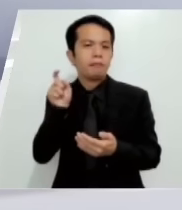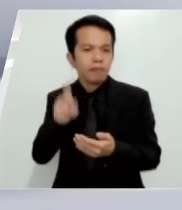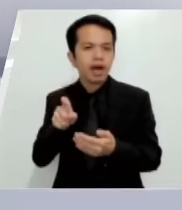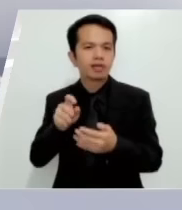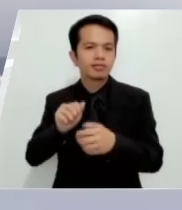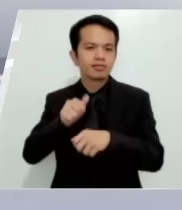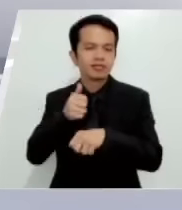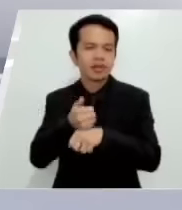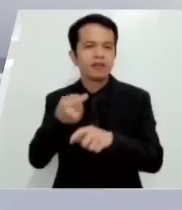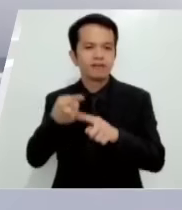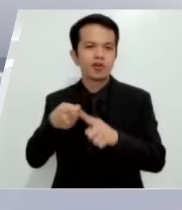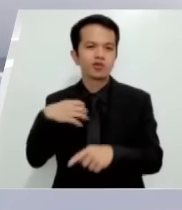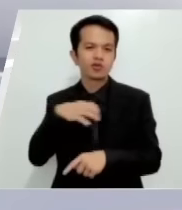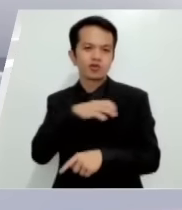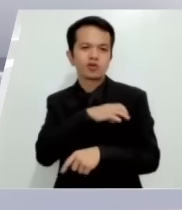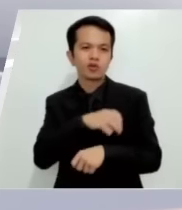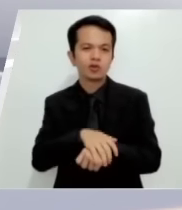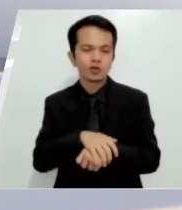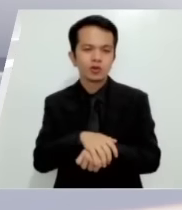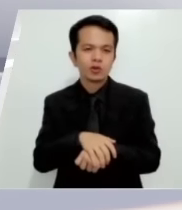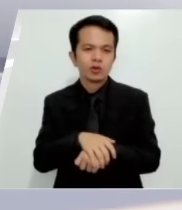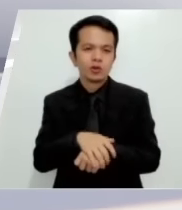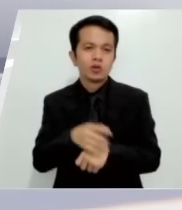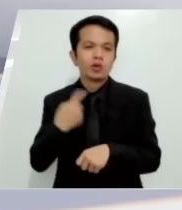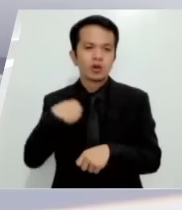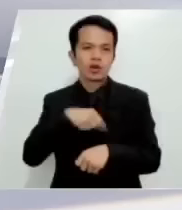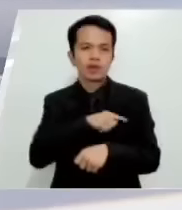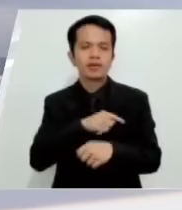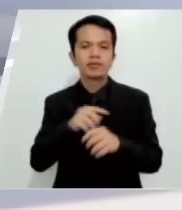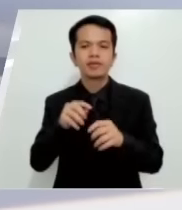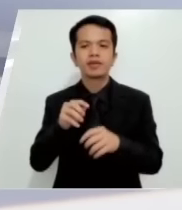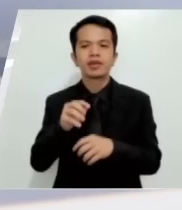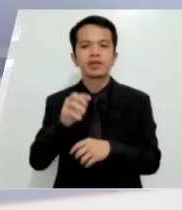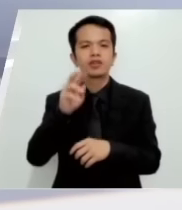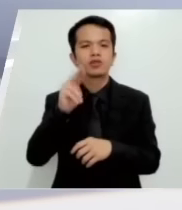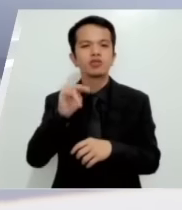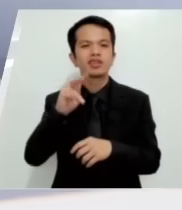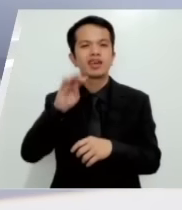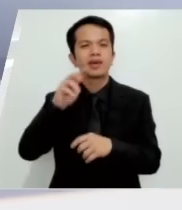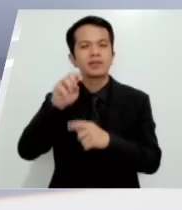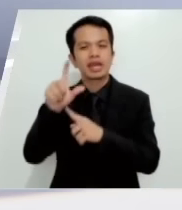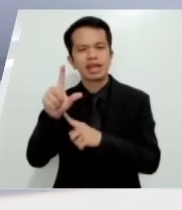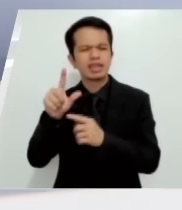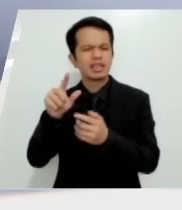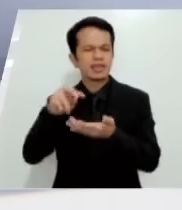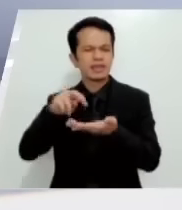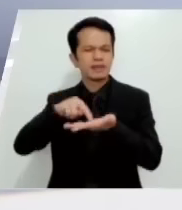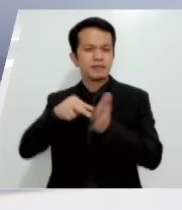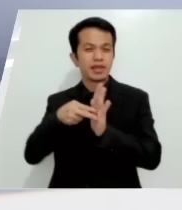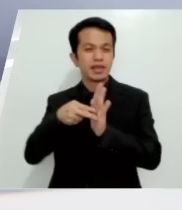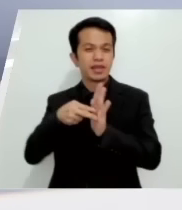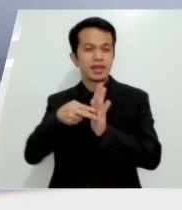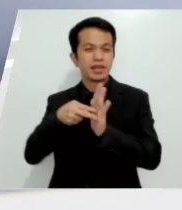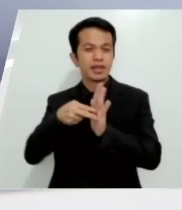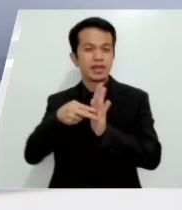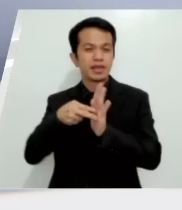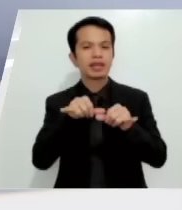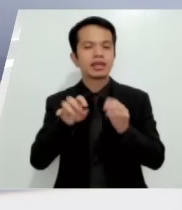Congress ay maging unicameral. Meaning to say, imbis na dalawa pa